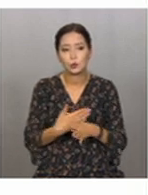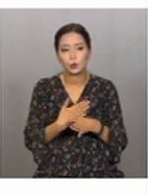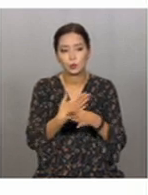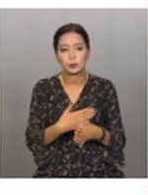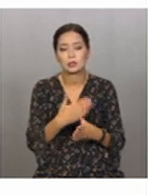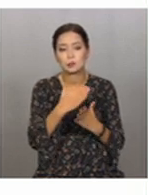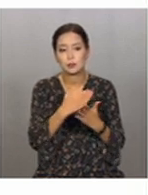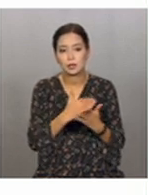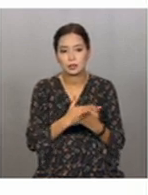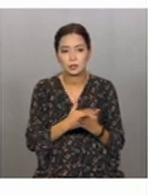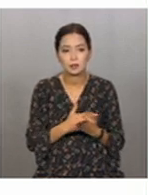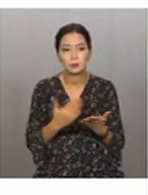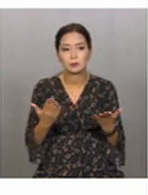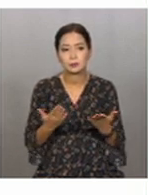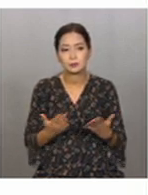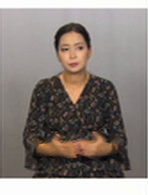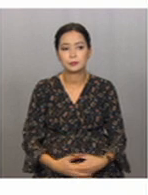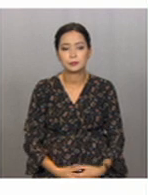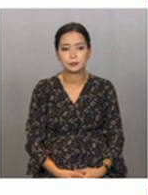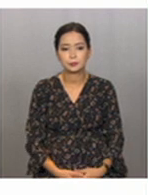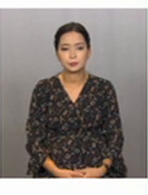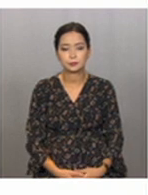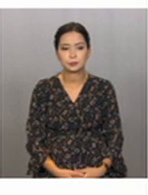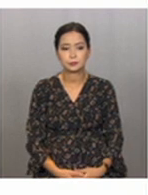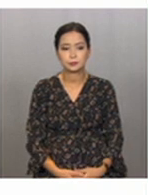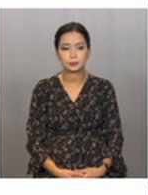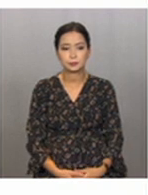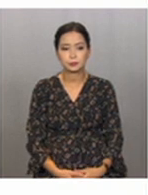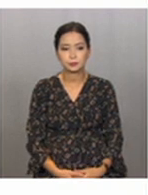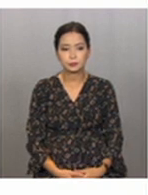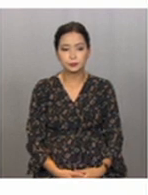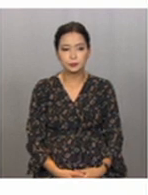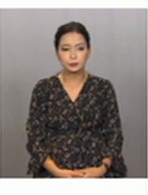шешуге көмектесетін бағдарламалар жиынтығы қалай аталады?